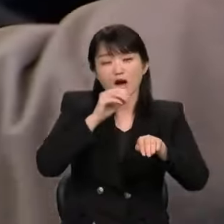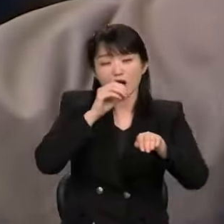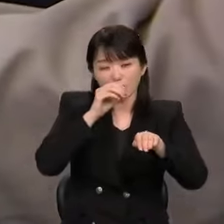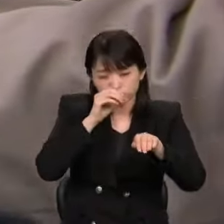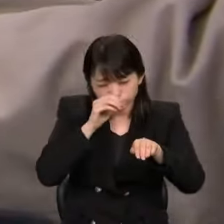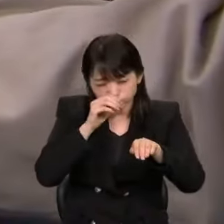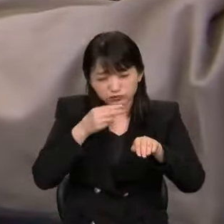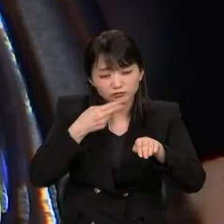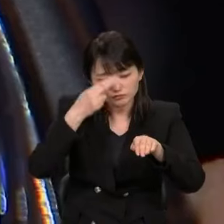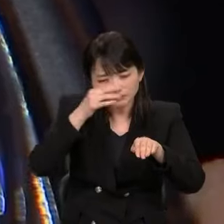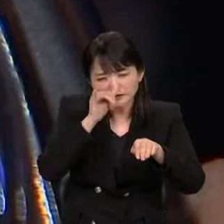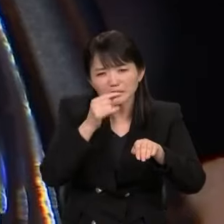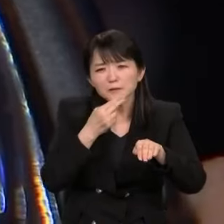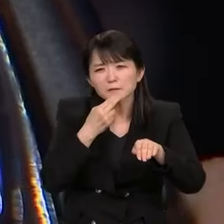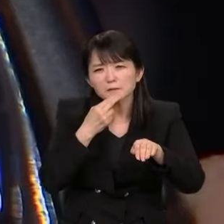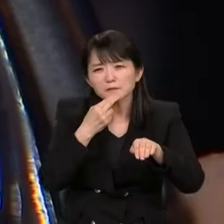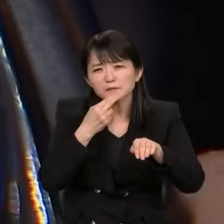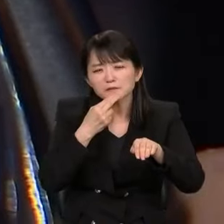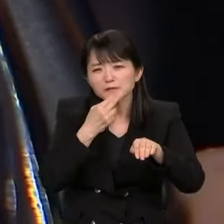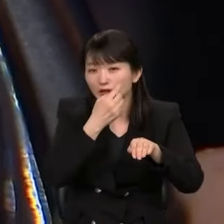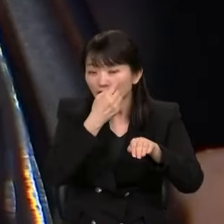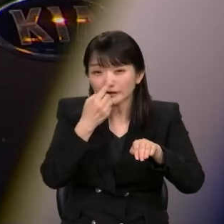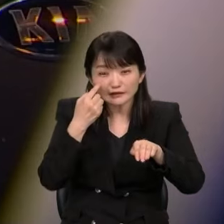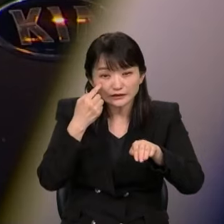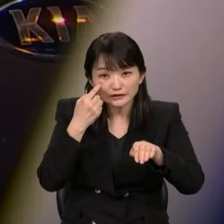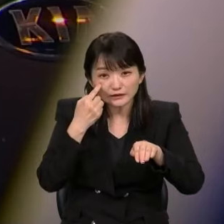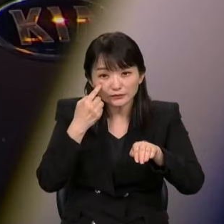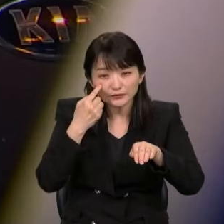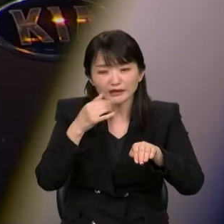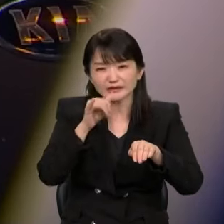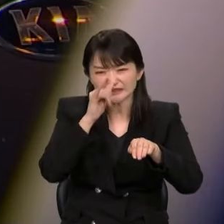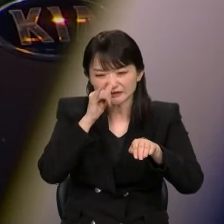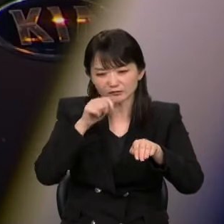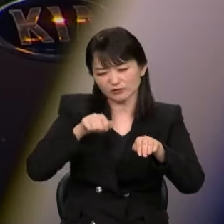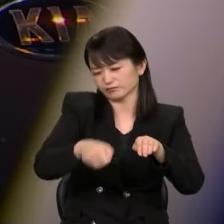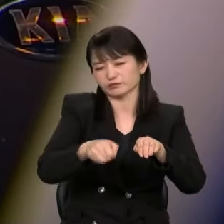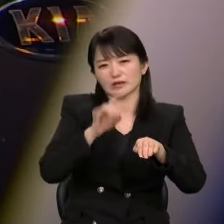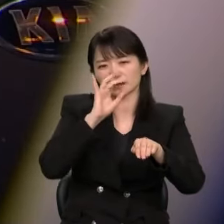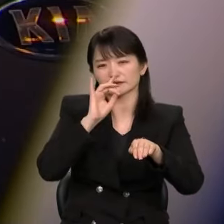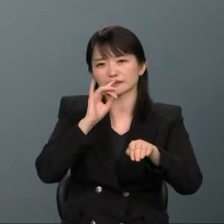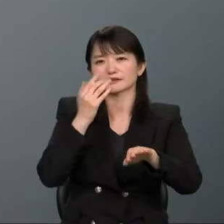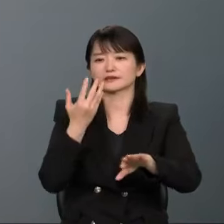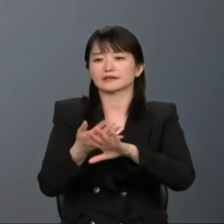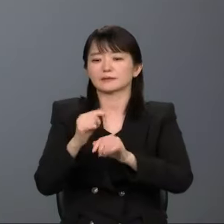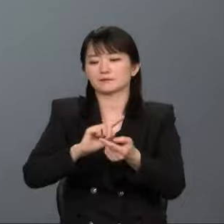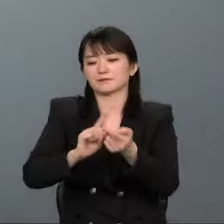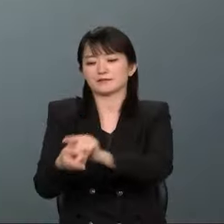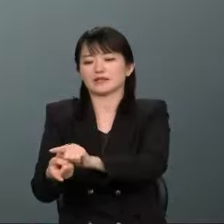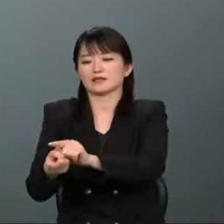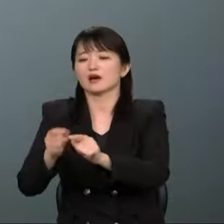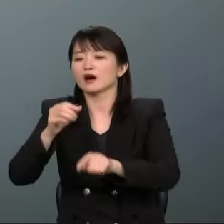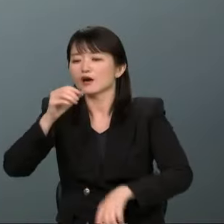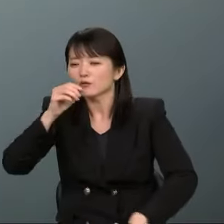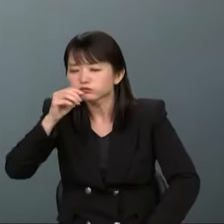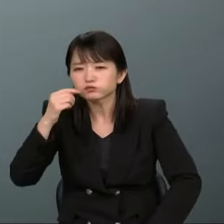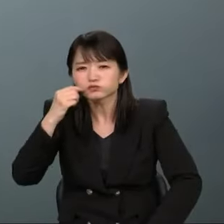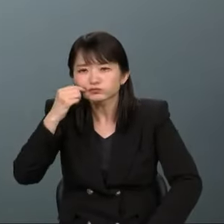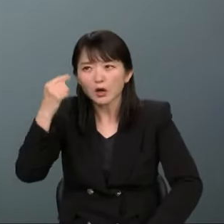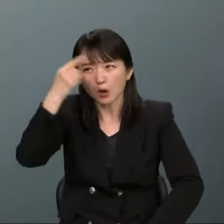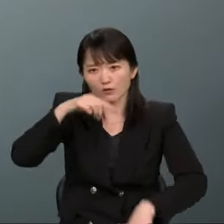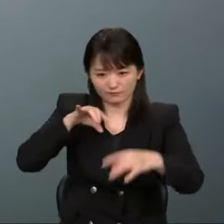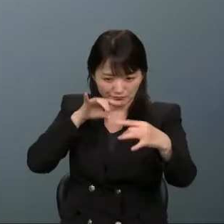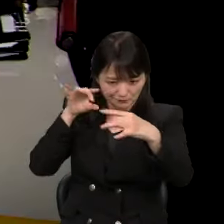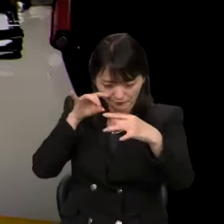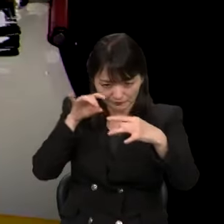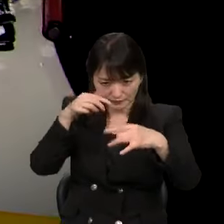알코올 성분이 감지되면 시동이 걸리지 않습니다. 다른 사람이 대신 불지 못하도록 얼굴을 인식하는 카메라도 달려